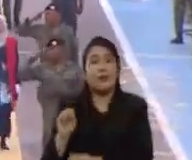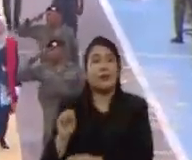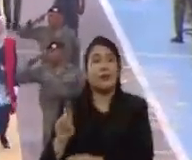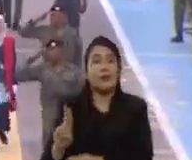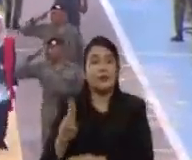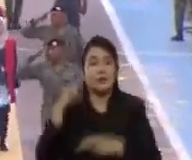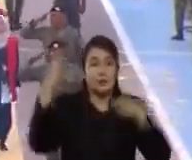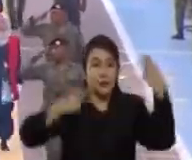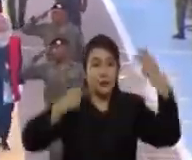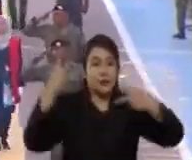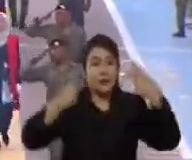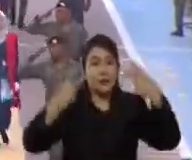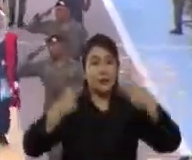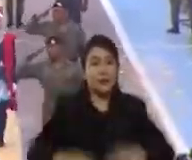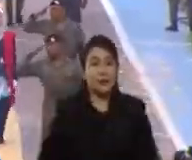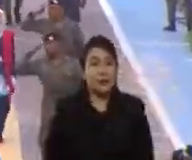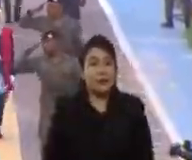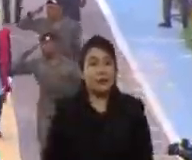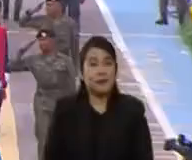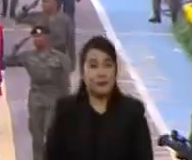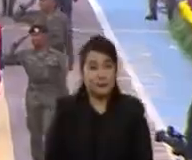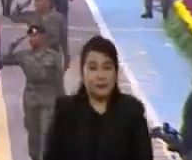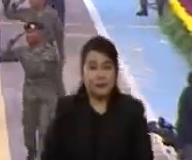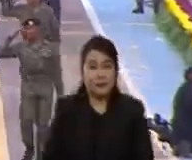Setiausaha Pelancongan.